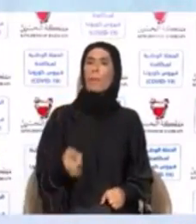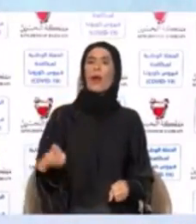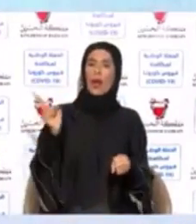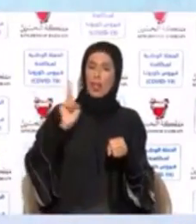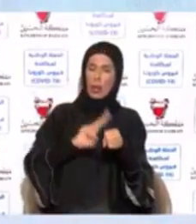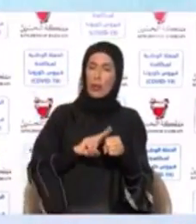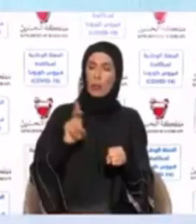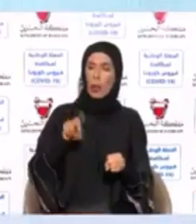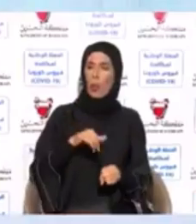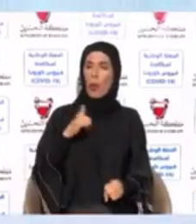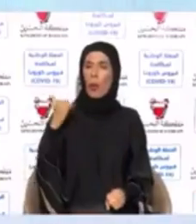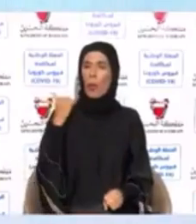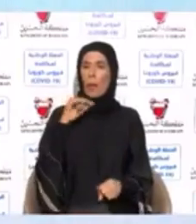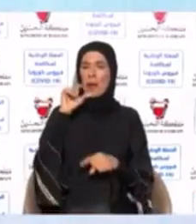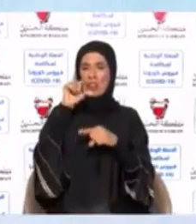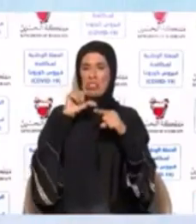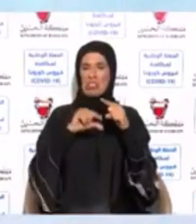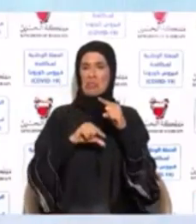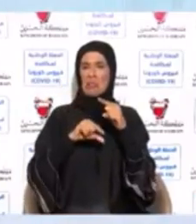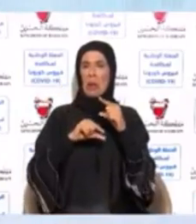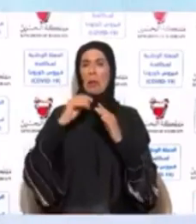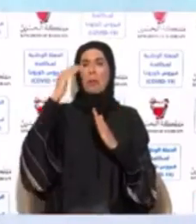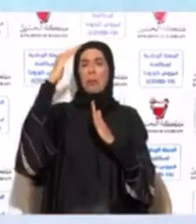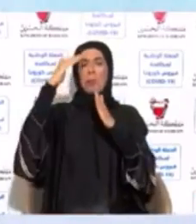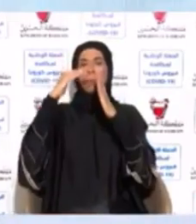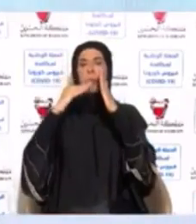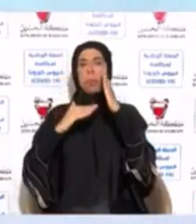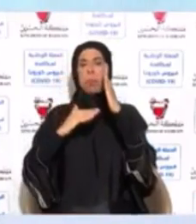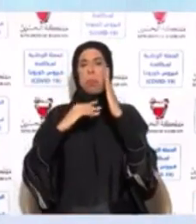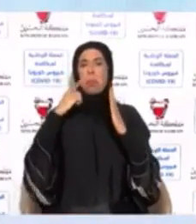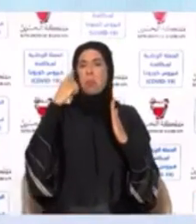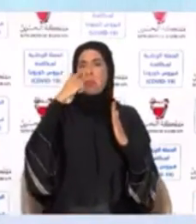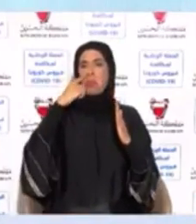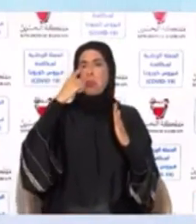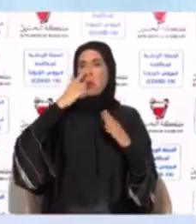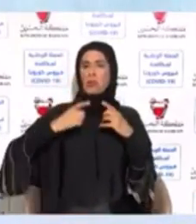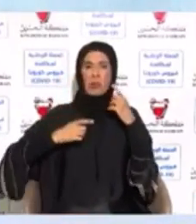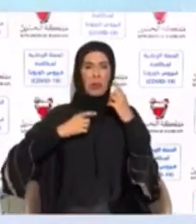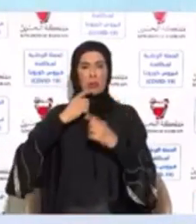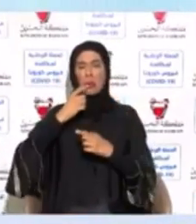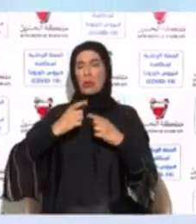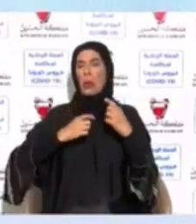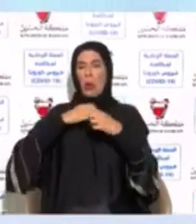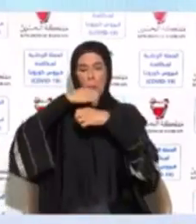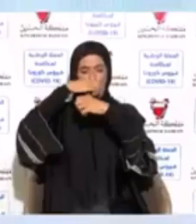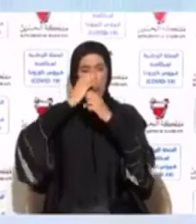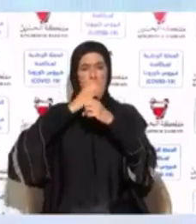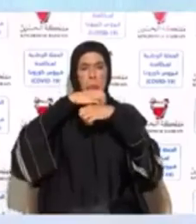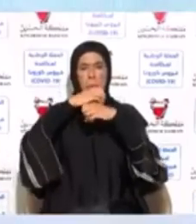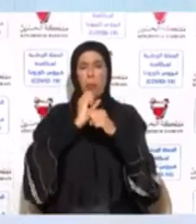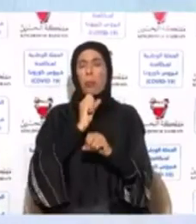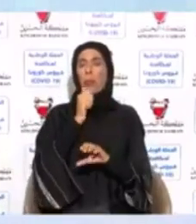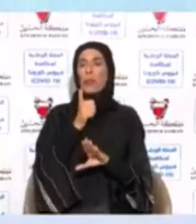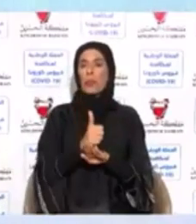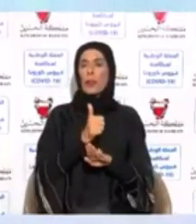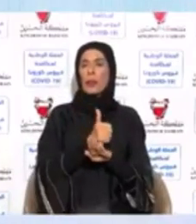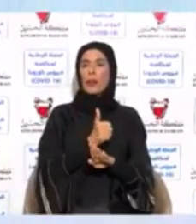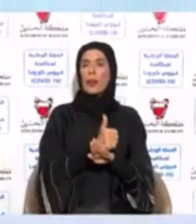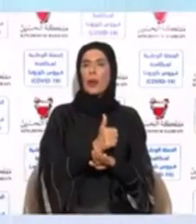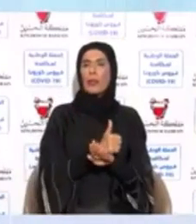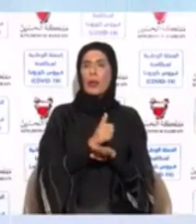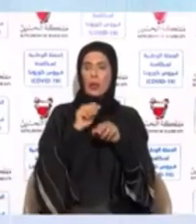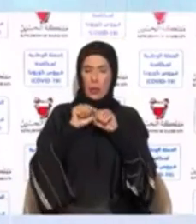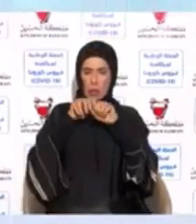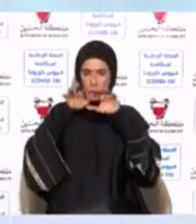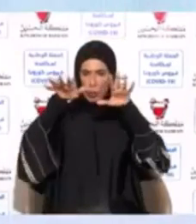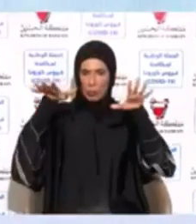الفحص، وهذه جدا جدا نسبتهم جدا قليلة. والفحوصات يعني اللي احنا نعتمد عليها هي الأساسية واللي احنا طبعا